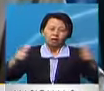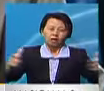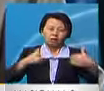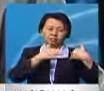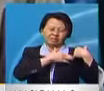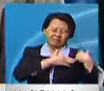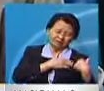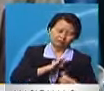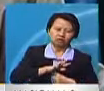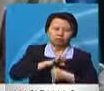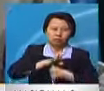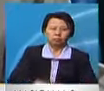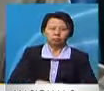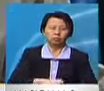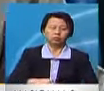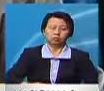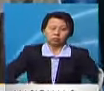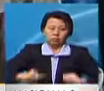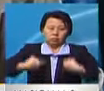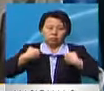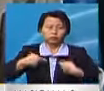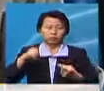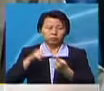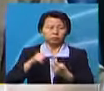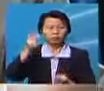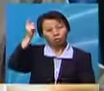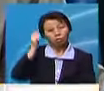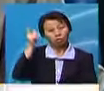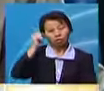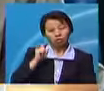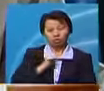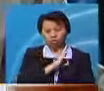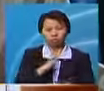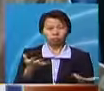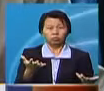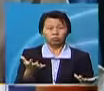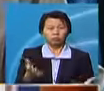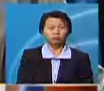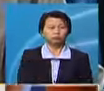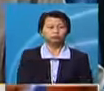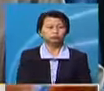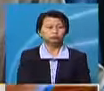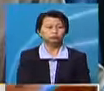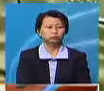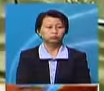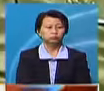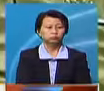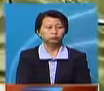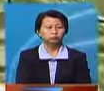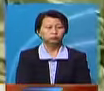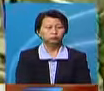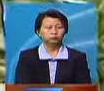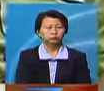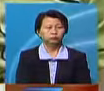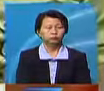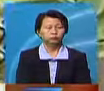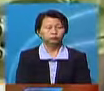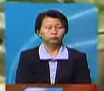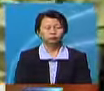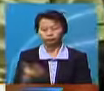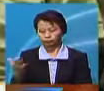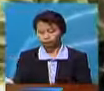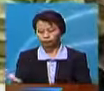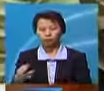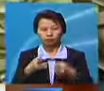menambah tekanan hidup kepada pejabat-pejabat awam dan juga besar-besar kerajaan. Banding dengan indeks,